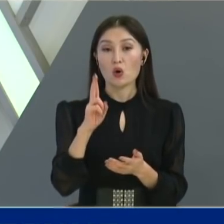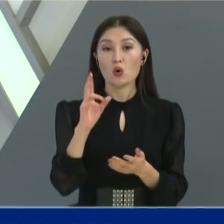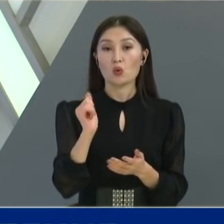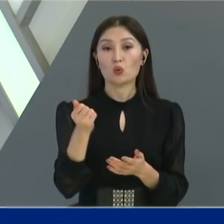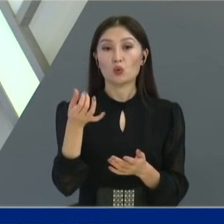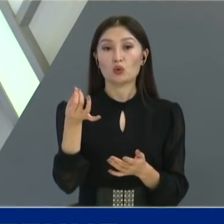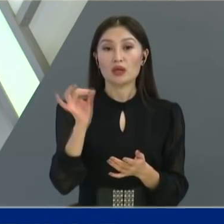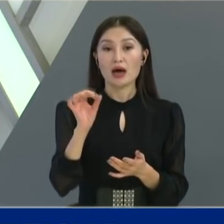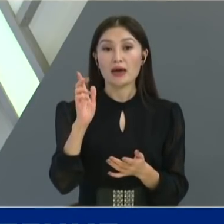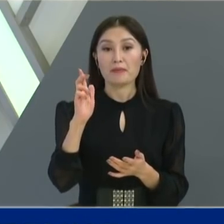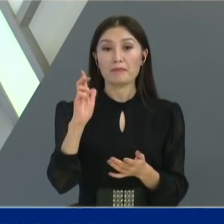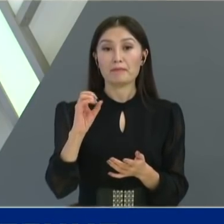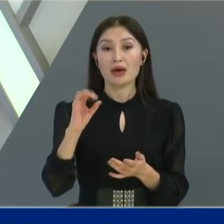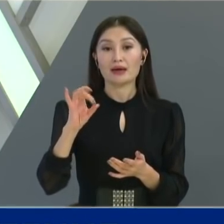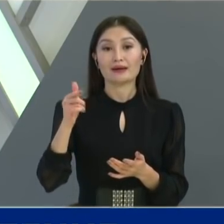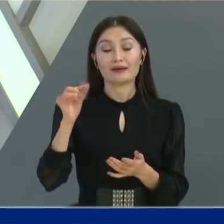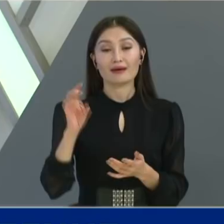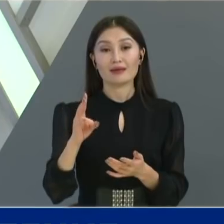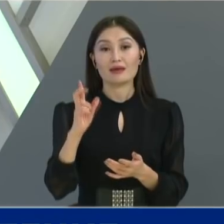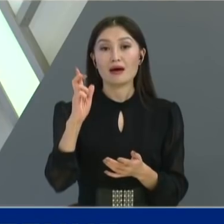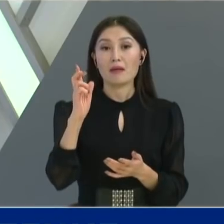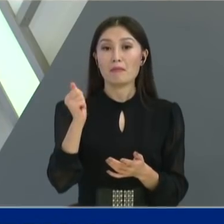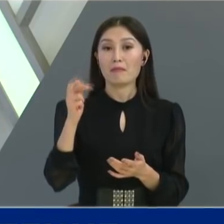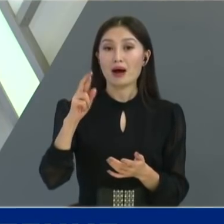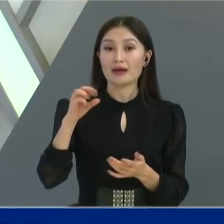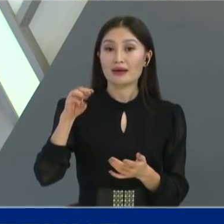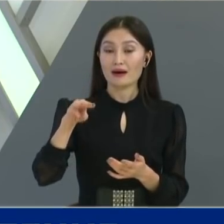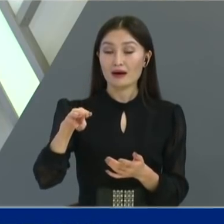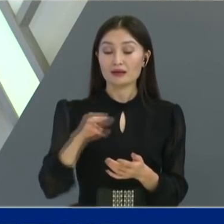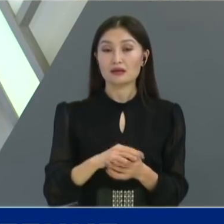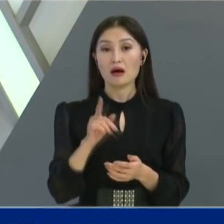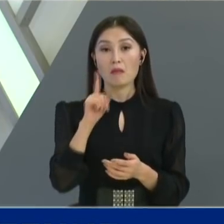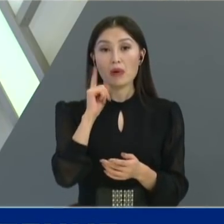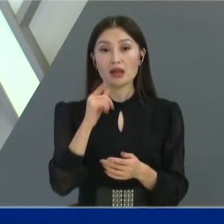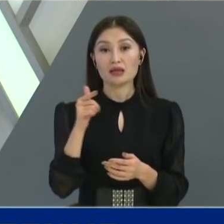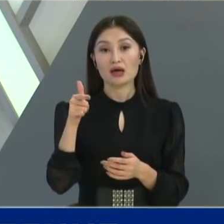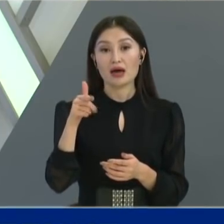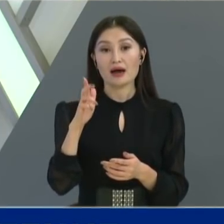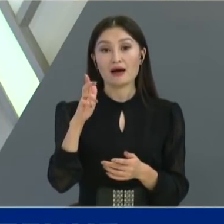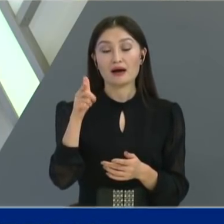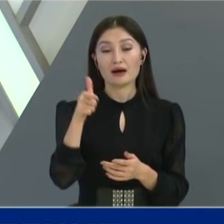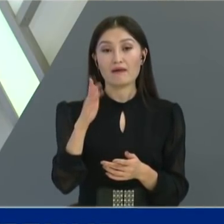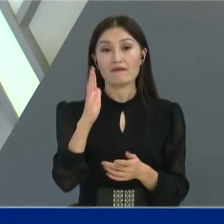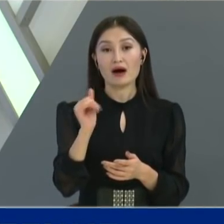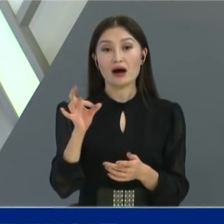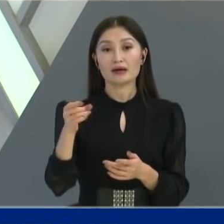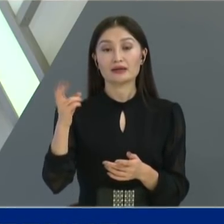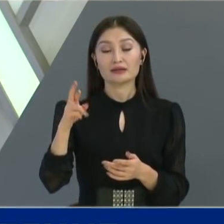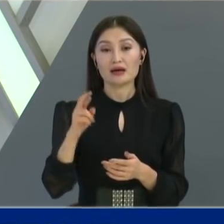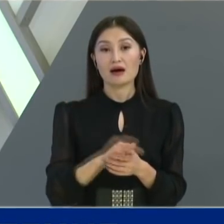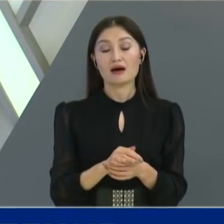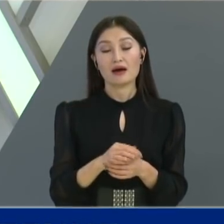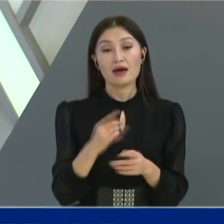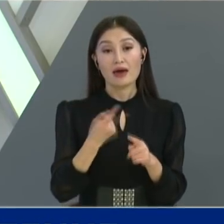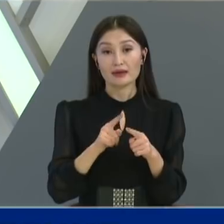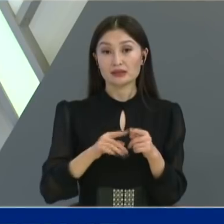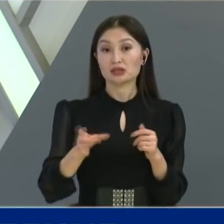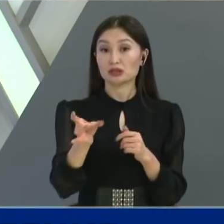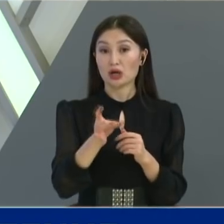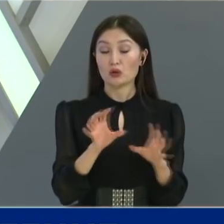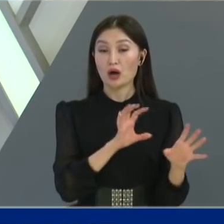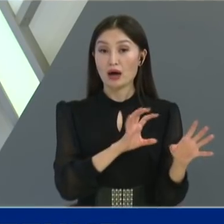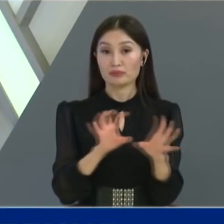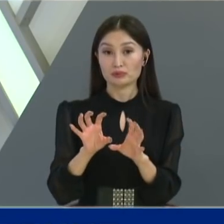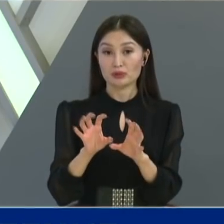Кудайберген. В районе Баят рынка по молодой гвардии, это Ленинградская. Этих районов